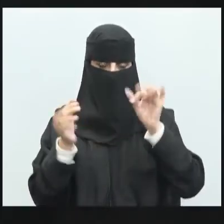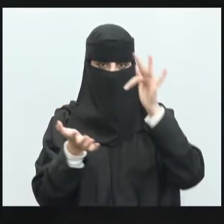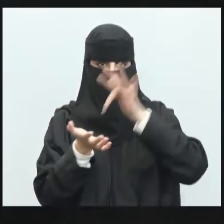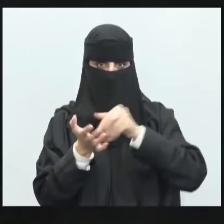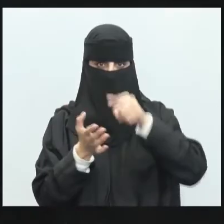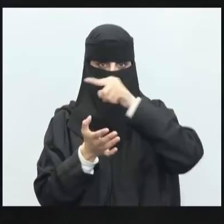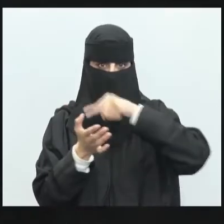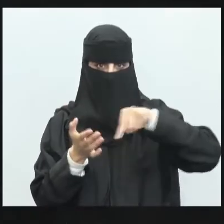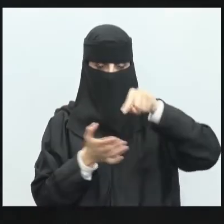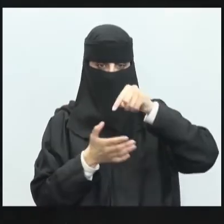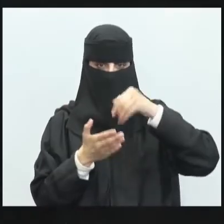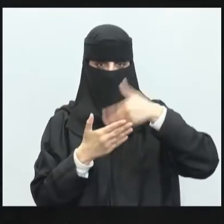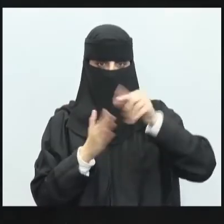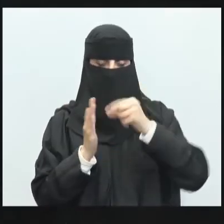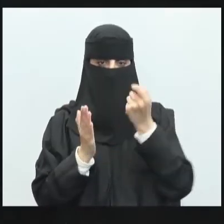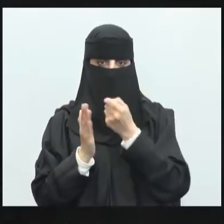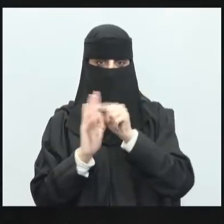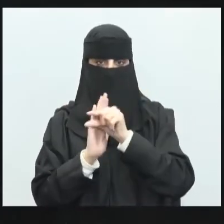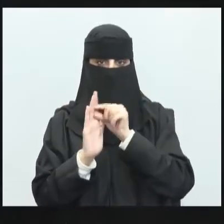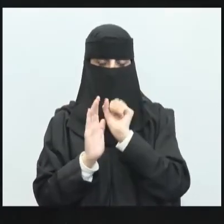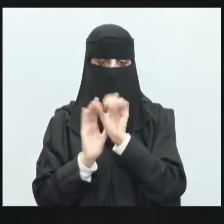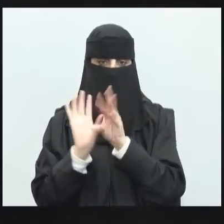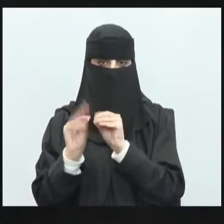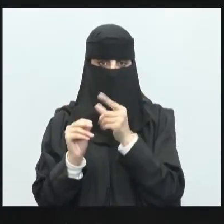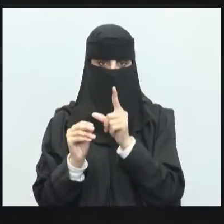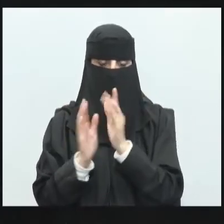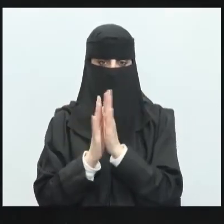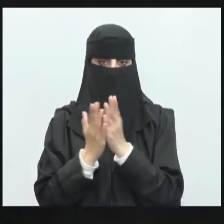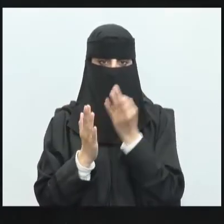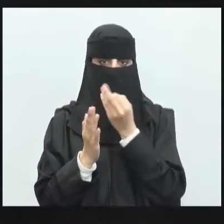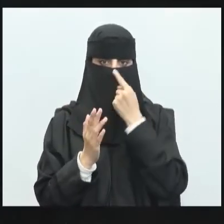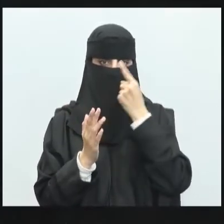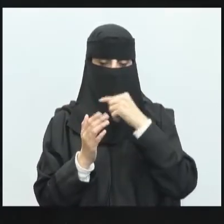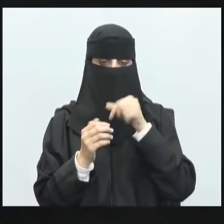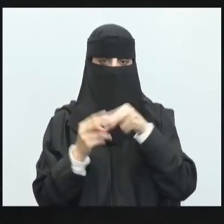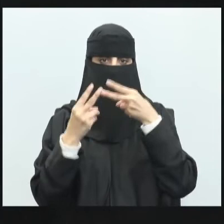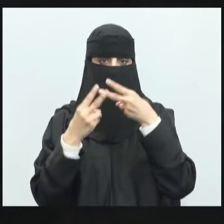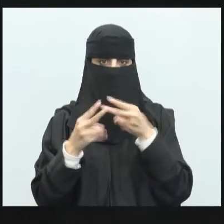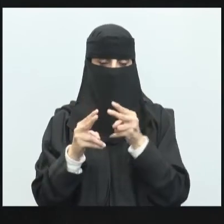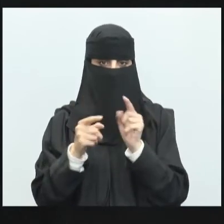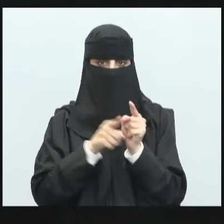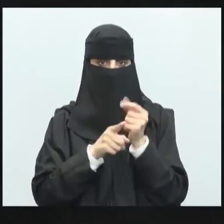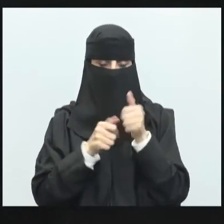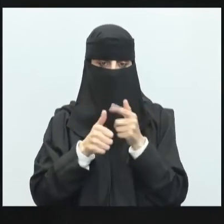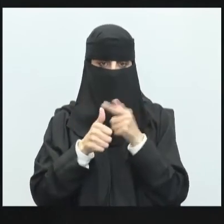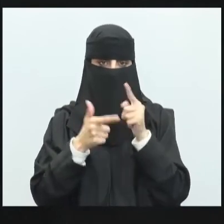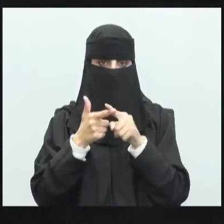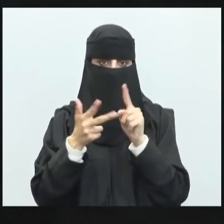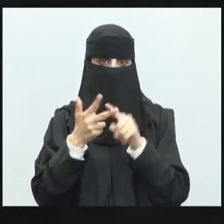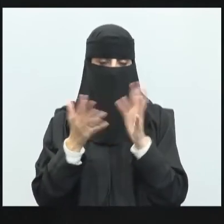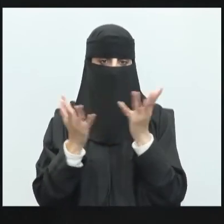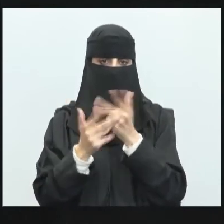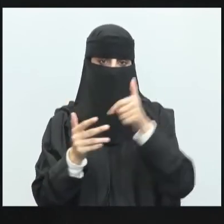الدرس او عنوان النص في وسط الخريطه ثم نجزء منها افكار